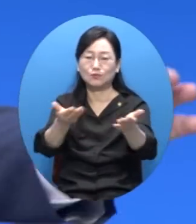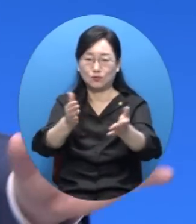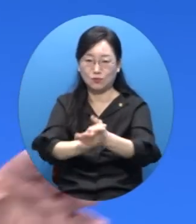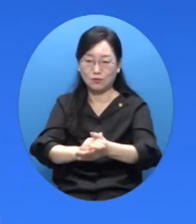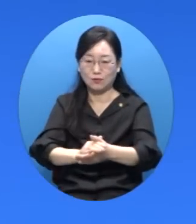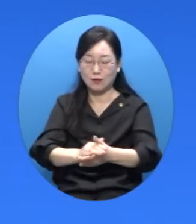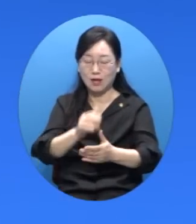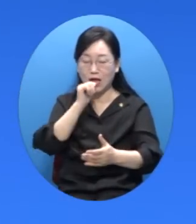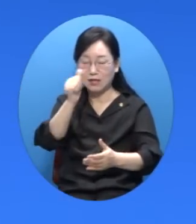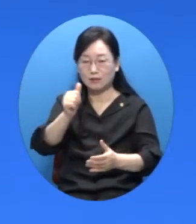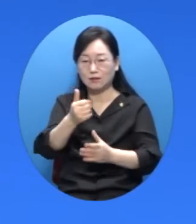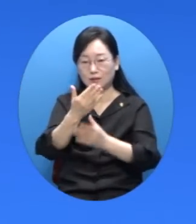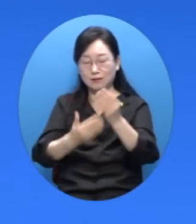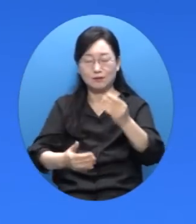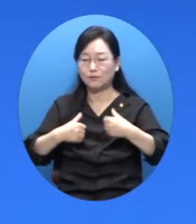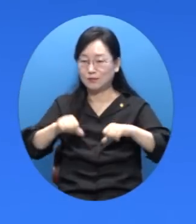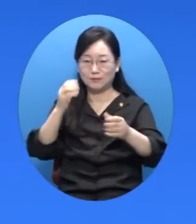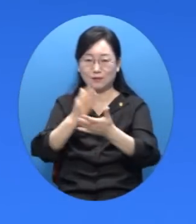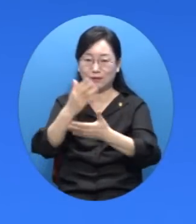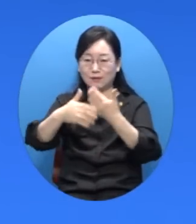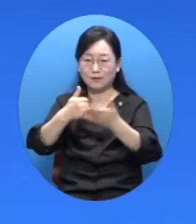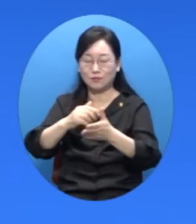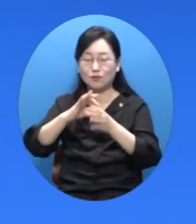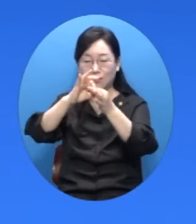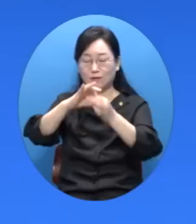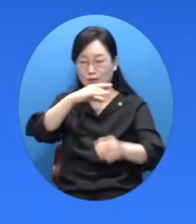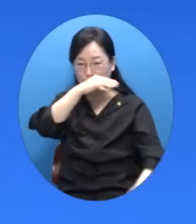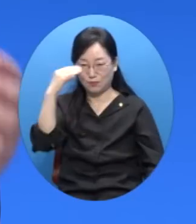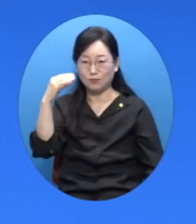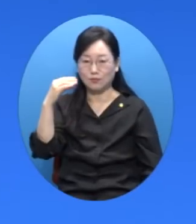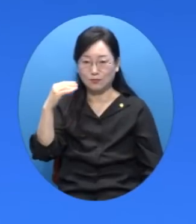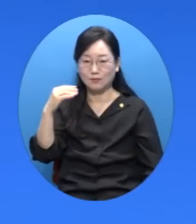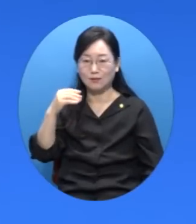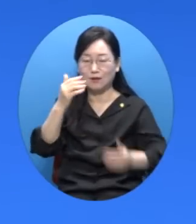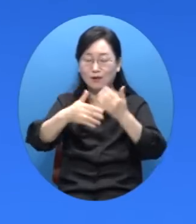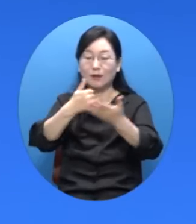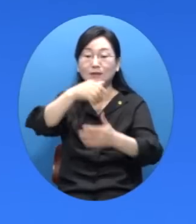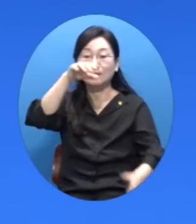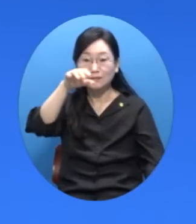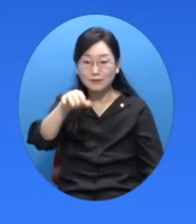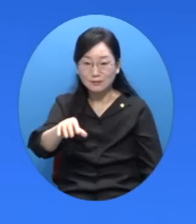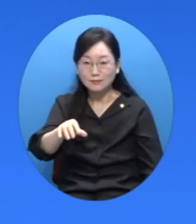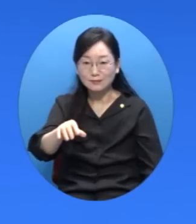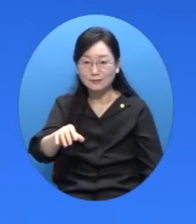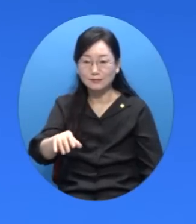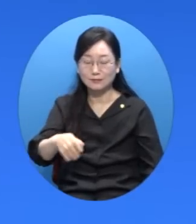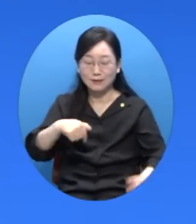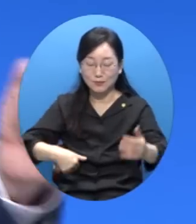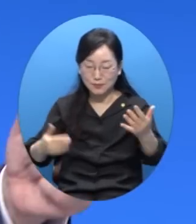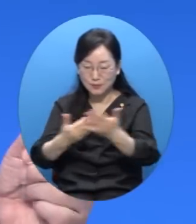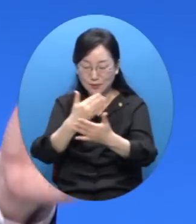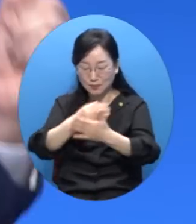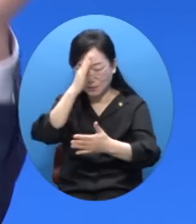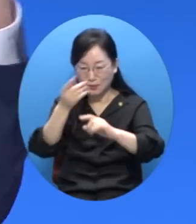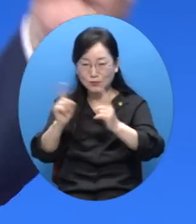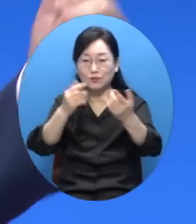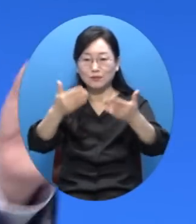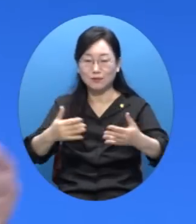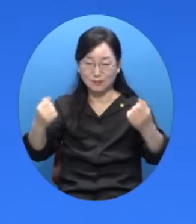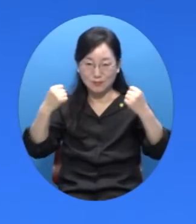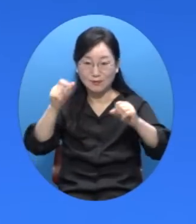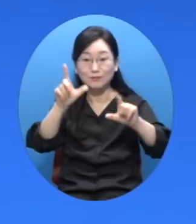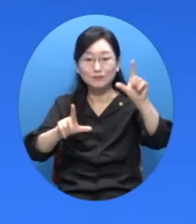절대로 낙심하지 말고 포기하지 말고 하나님과의 관계를 바르게 하고 주님 앞에서 회개하고 병을 치료받아서